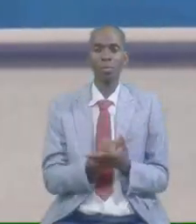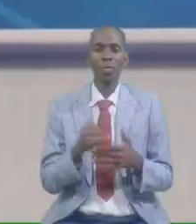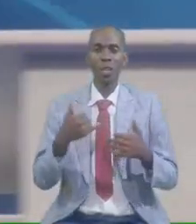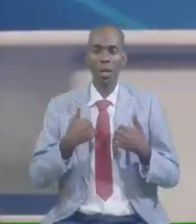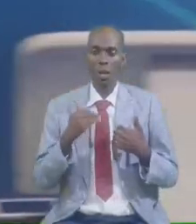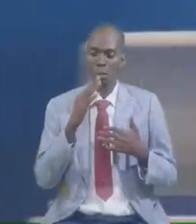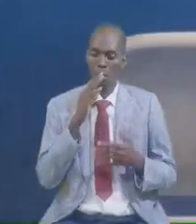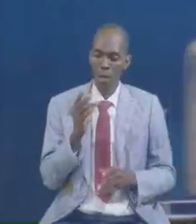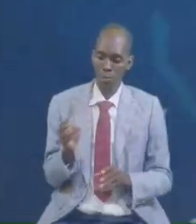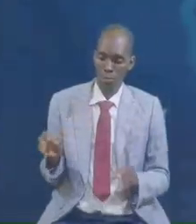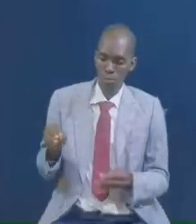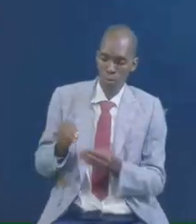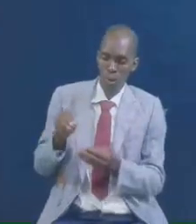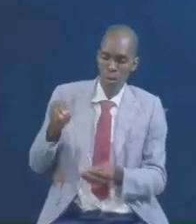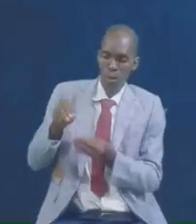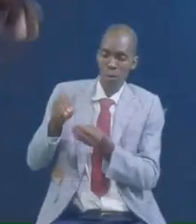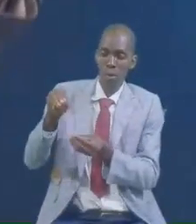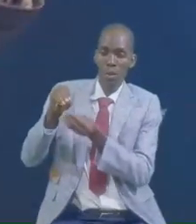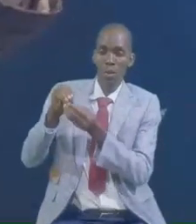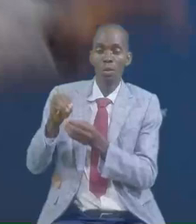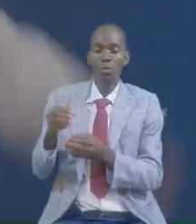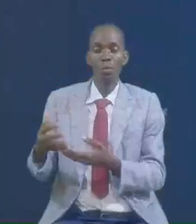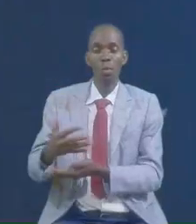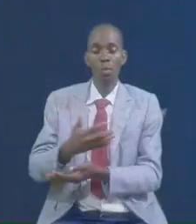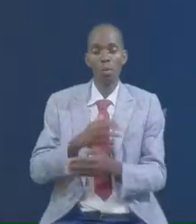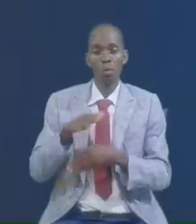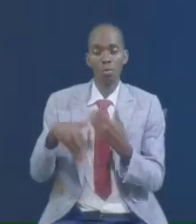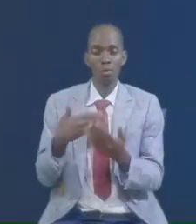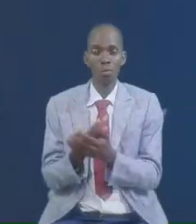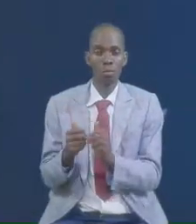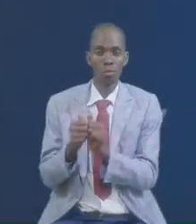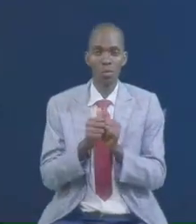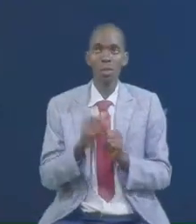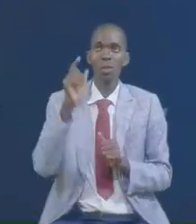qui avait été empilé là-bas, il va tout ôter